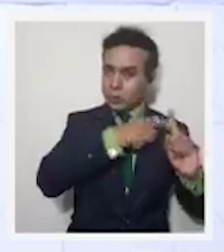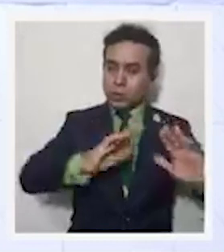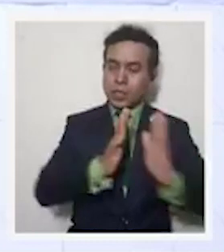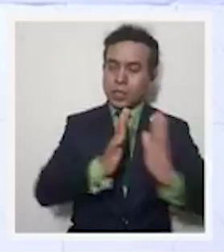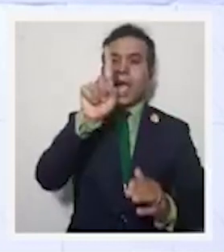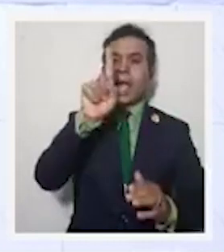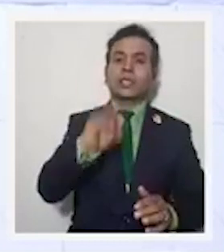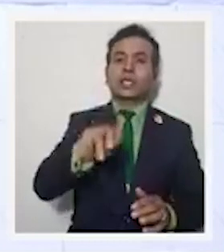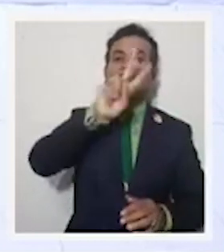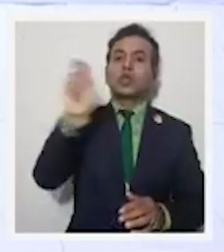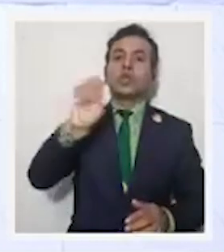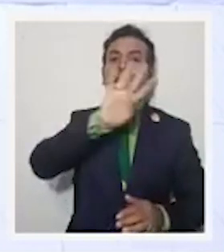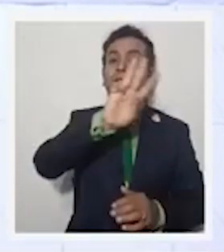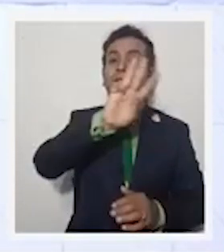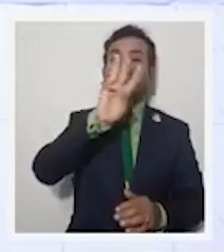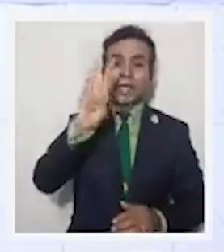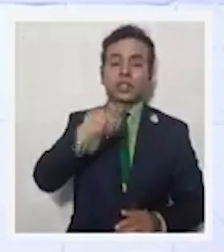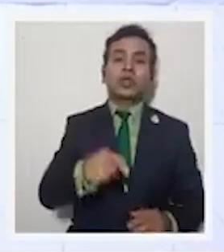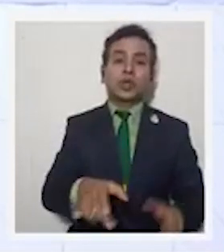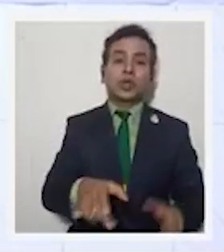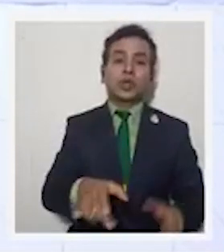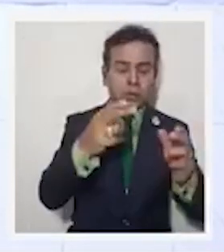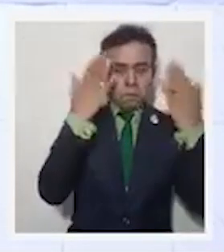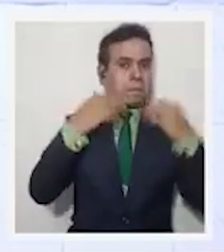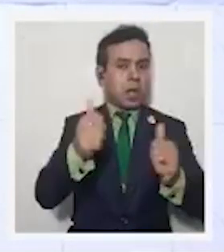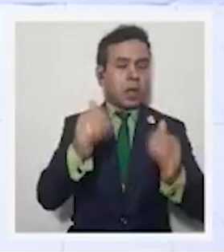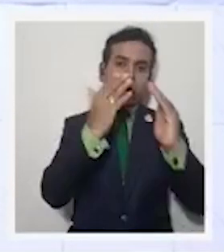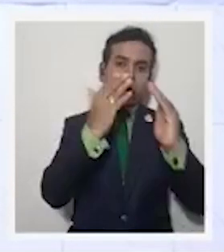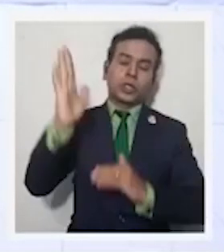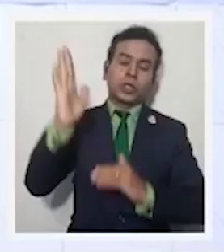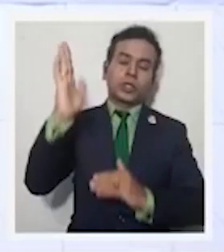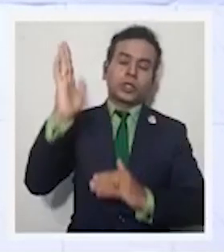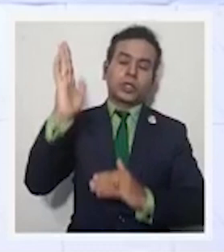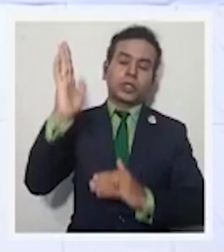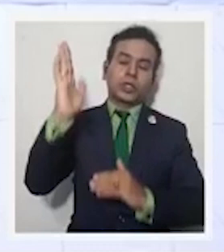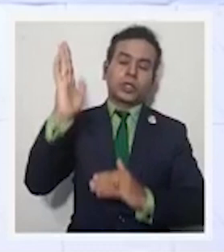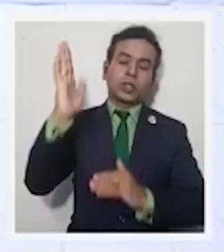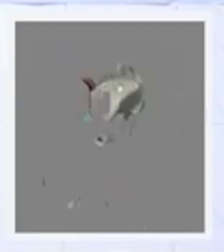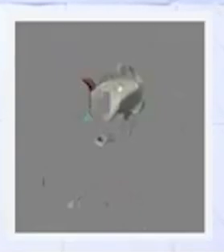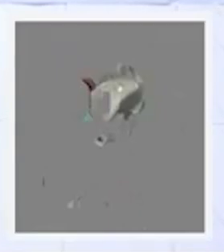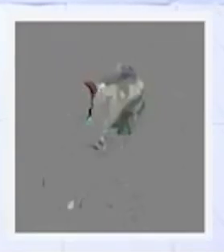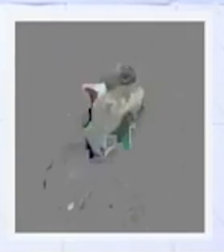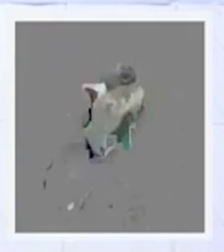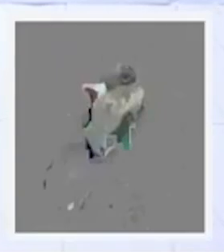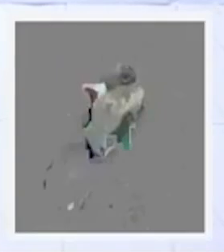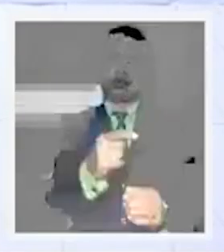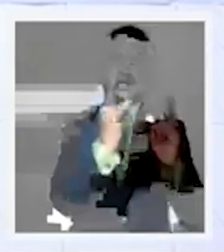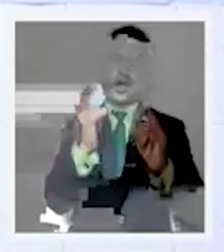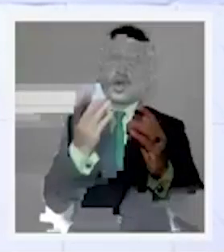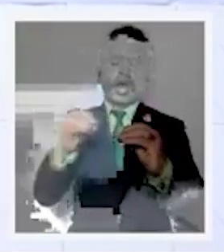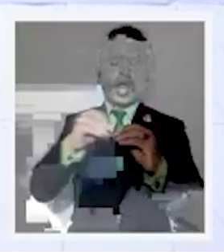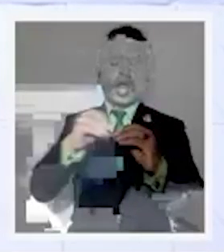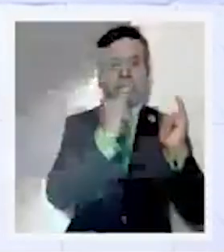থেকে ছাড় পেয়েছেন 70 জন এবং এ পর্যন্ত 1243 জন আইসোলেশন থেকে ছাড় পেয়েছেন। আমাদের নতুন করে আর